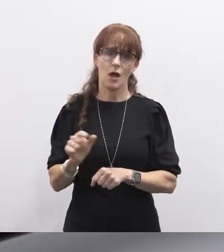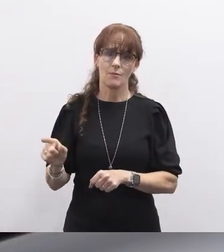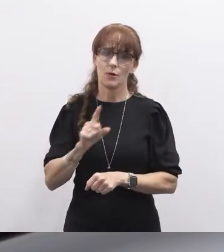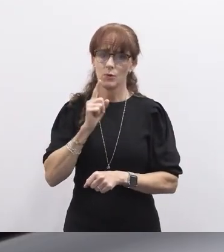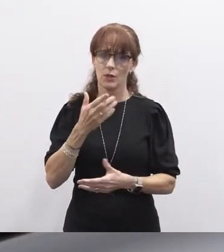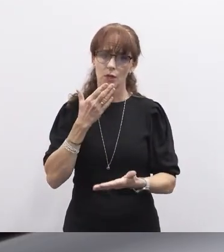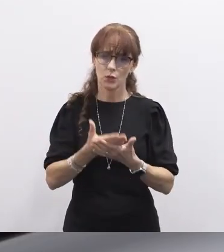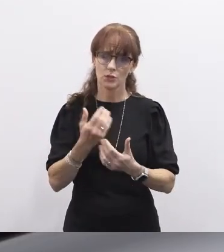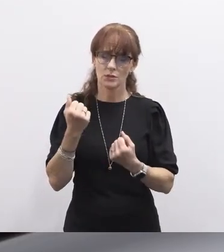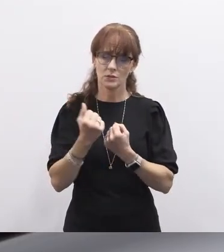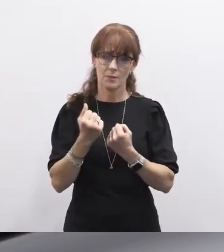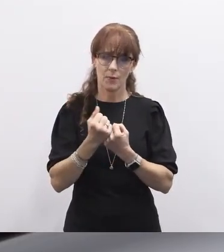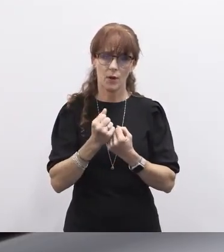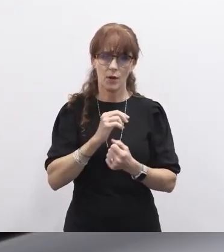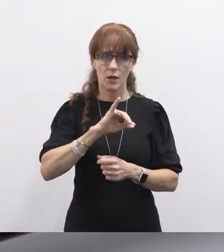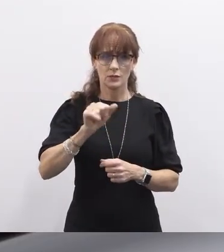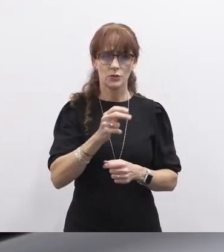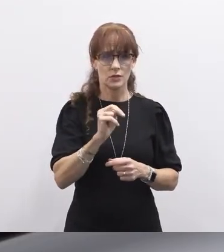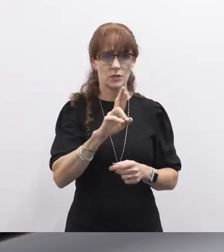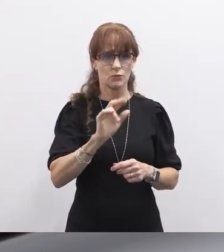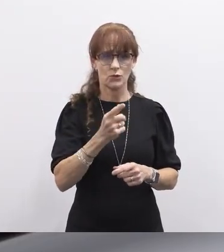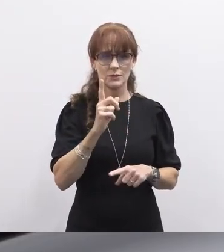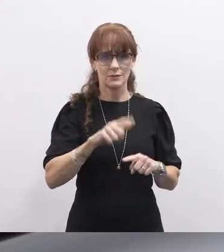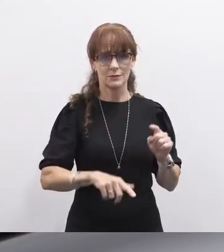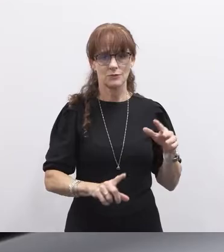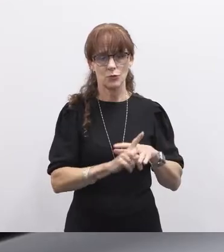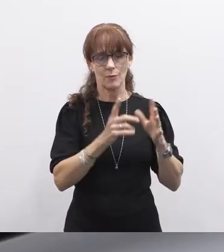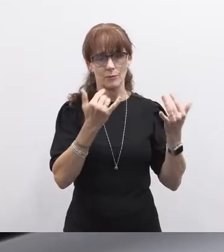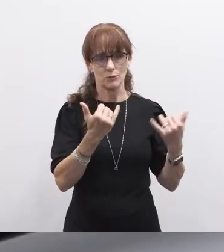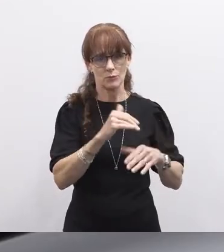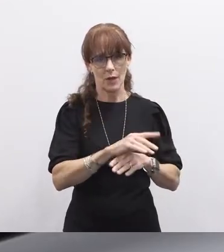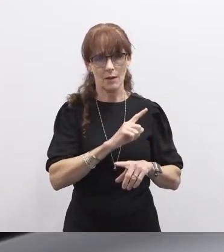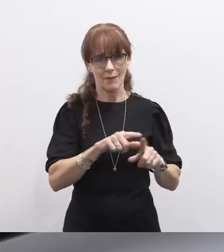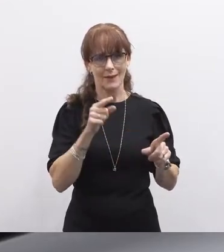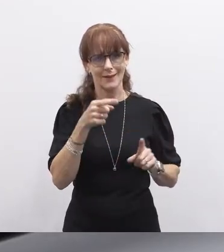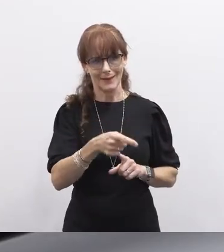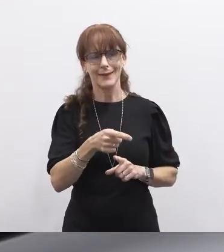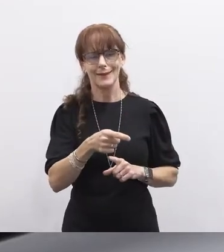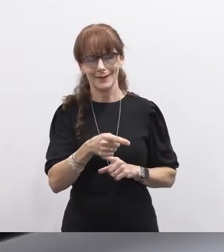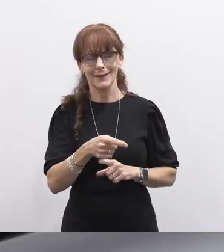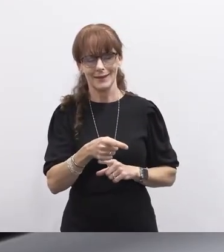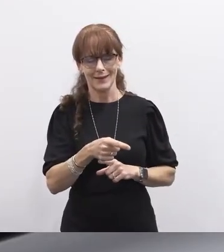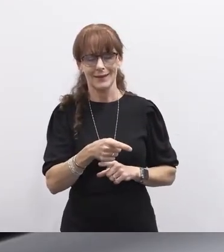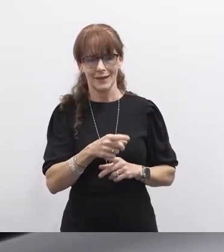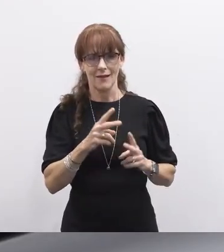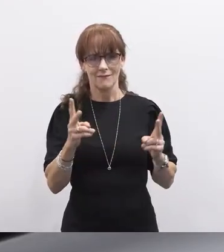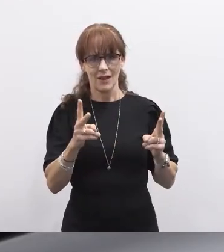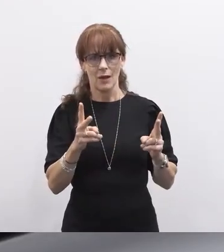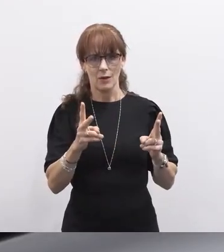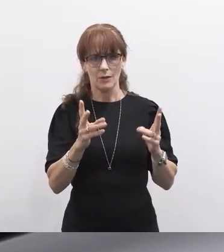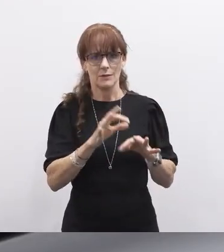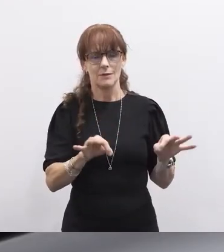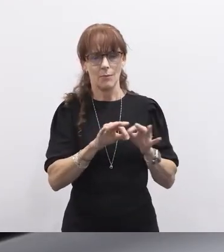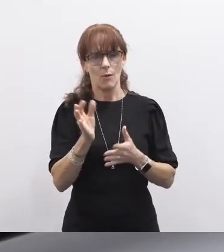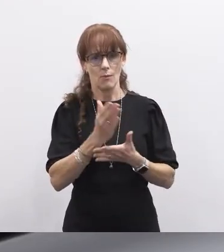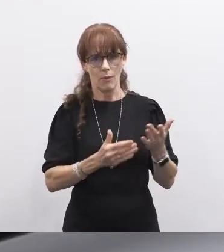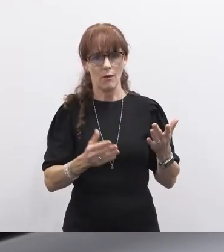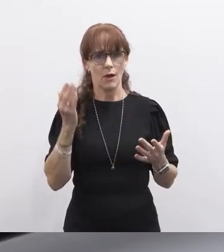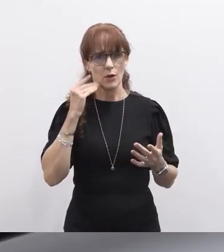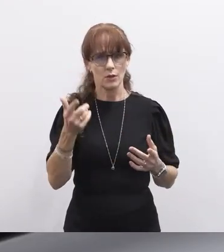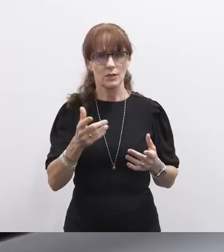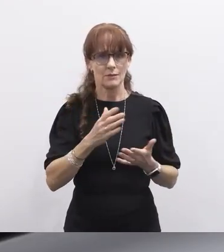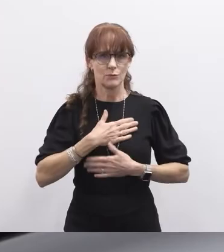ការដ៏អស្ចារ្យណាស់ដោយមានជំនួយគ្រប់គ្រងមកពីអ្នកផ្សេងលោក Justin Rich អត់បានមកចូលរួម